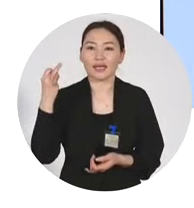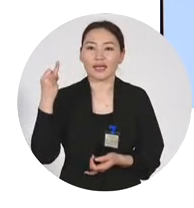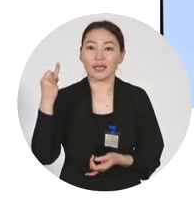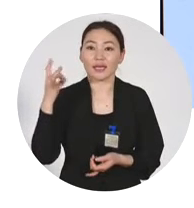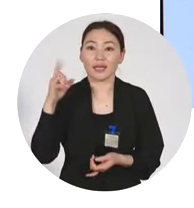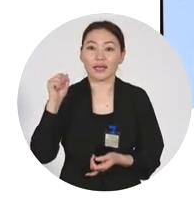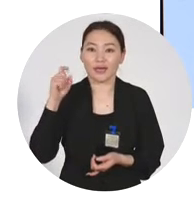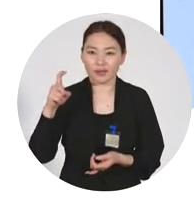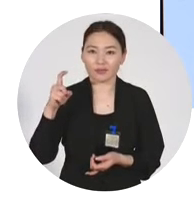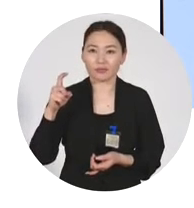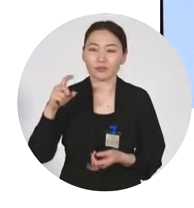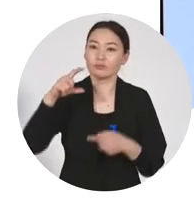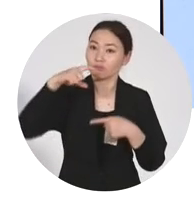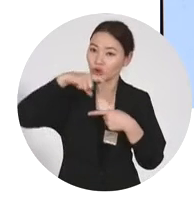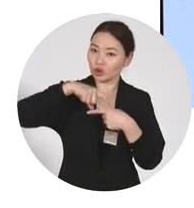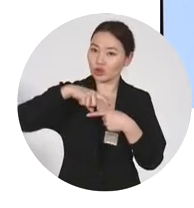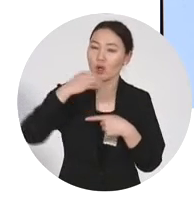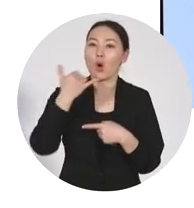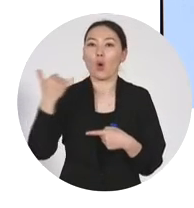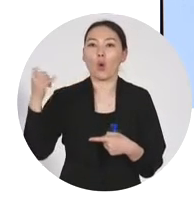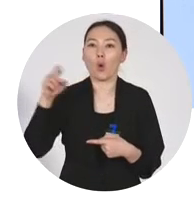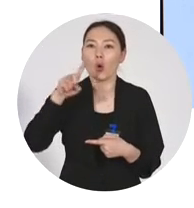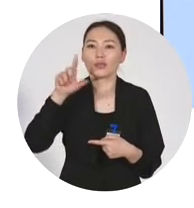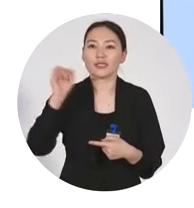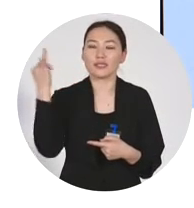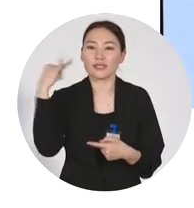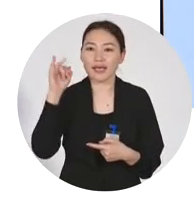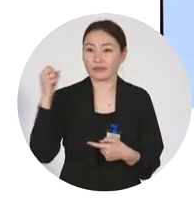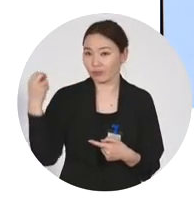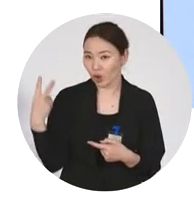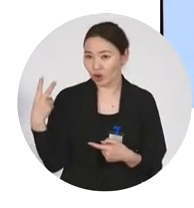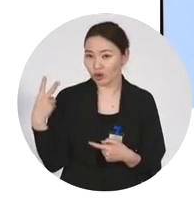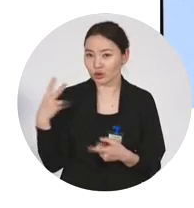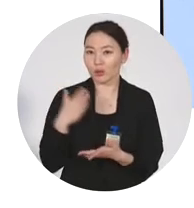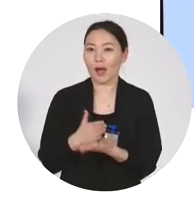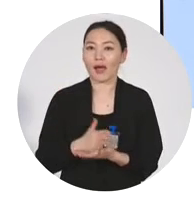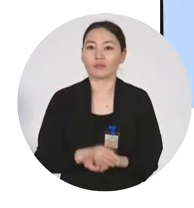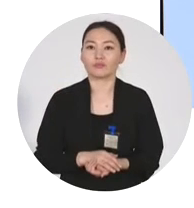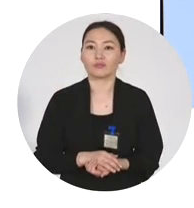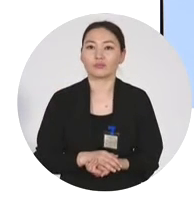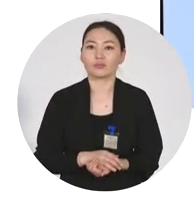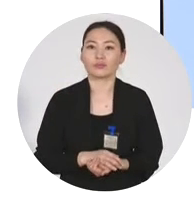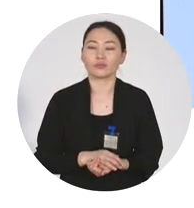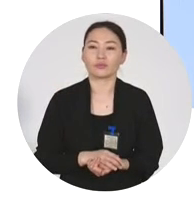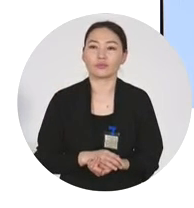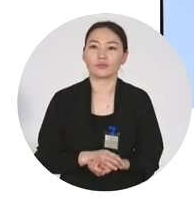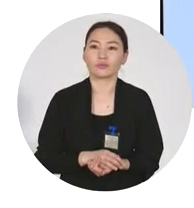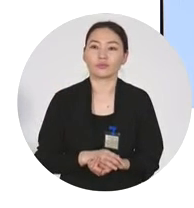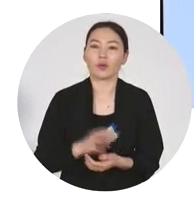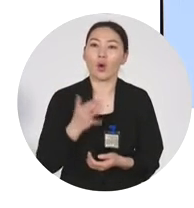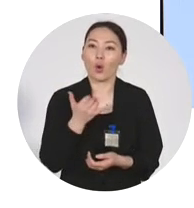монгол бичгээр ир үгэнд гуузай, им үгэнд гүзээй гэж бичгэнэ. За энэ нөхцөлөө